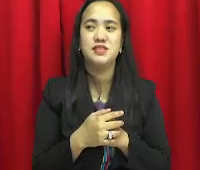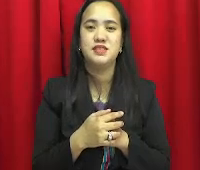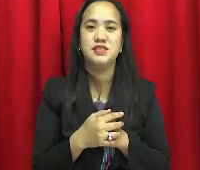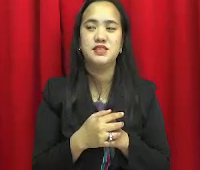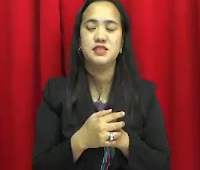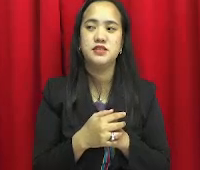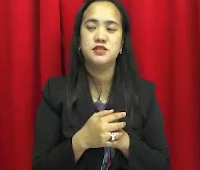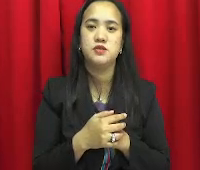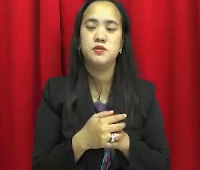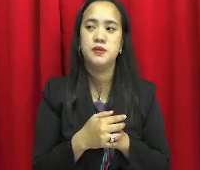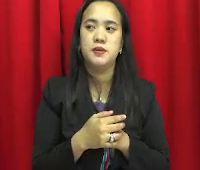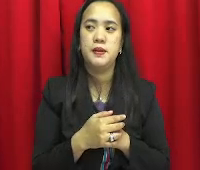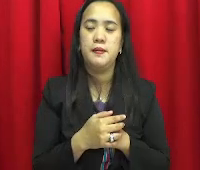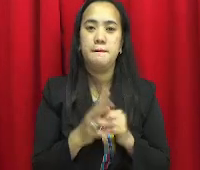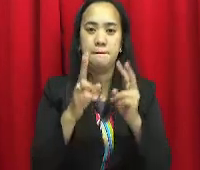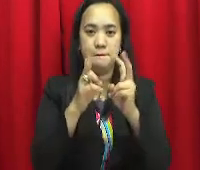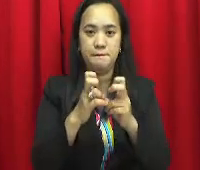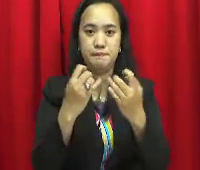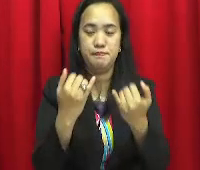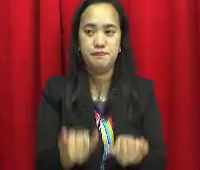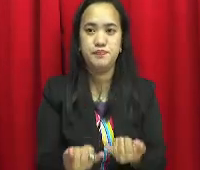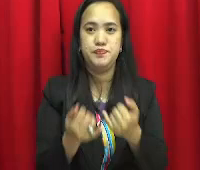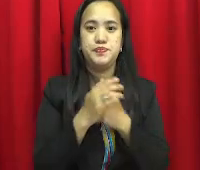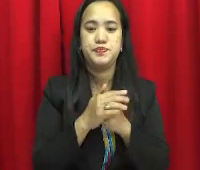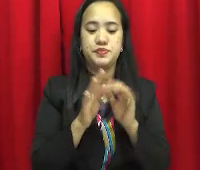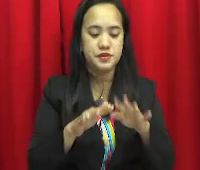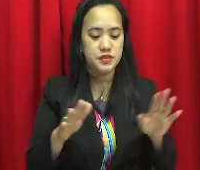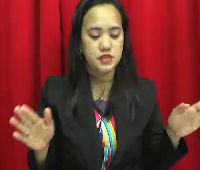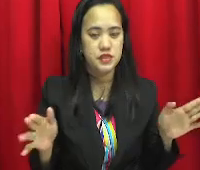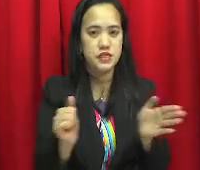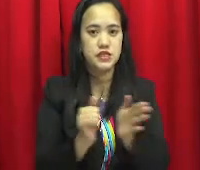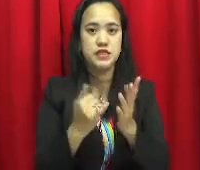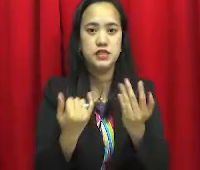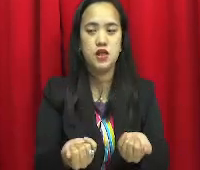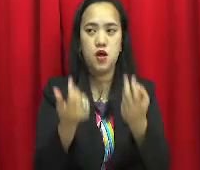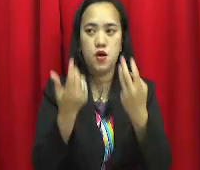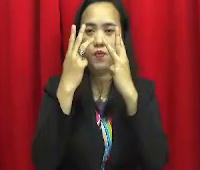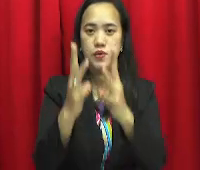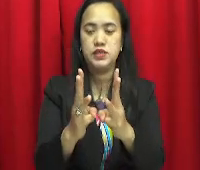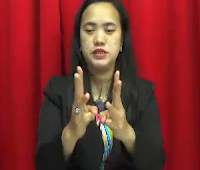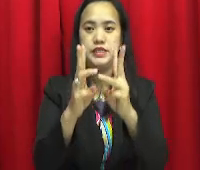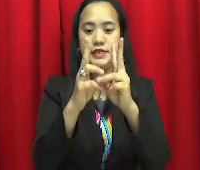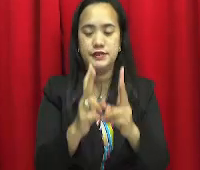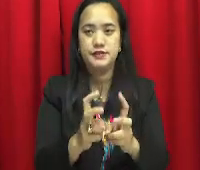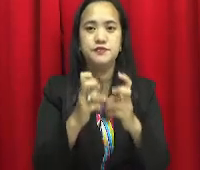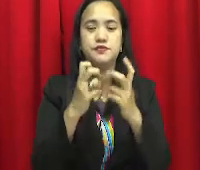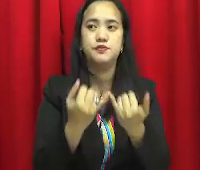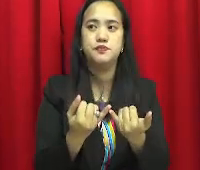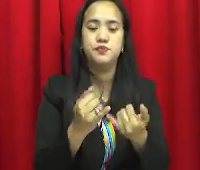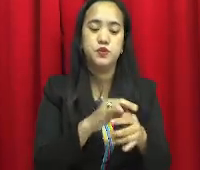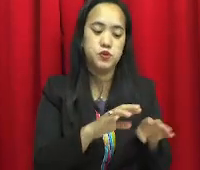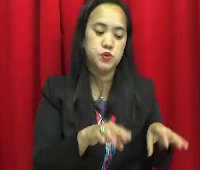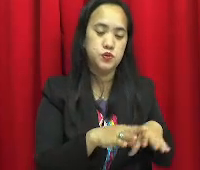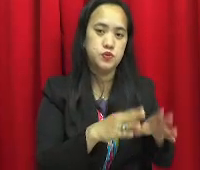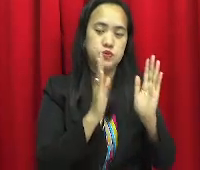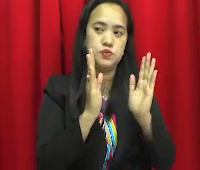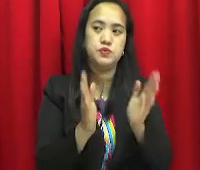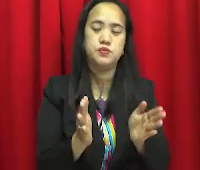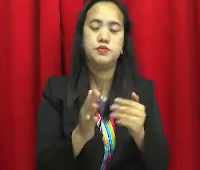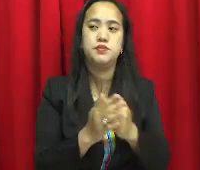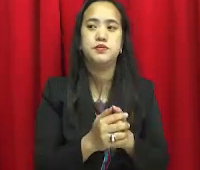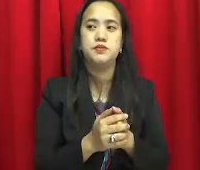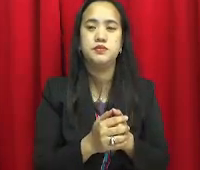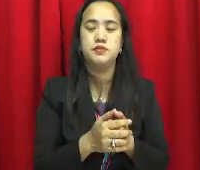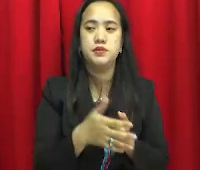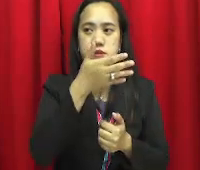manood siya. Tapos mga anak ko po na nanonood dyan sa bahay. At yung mga katrabaho ko dyan sa Viluna, yung best friend ko na